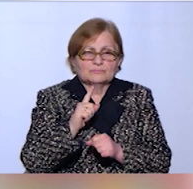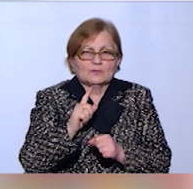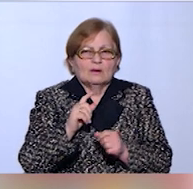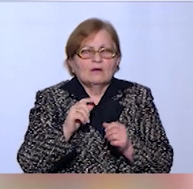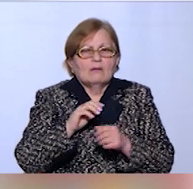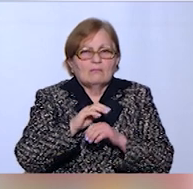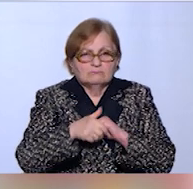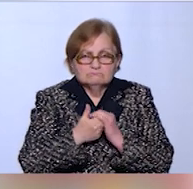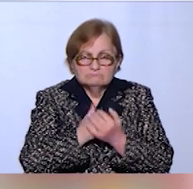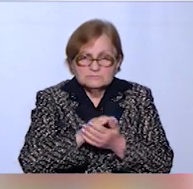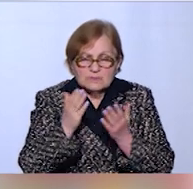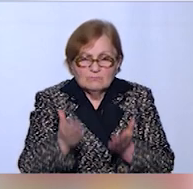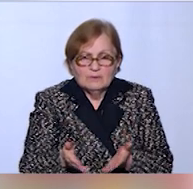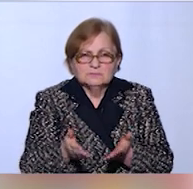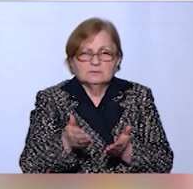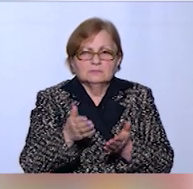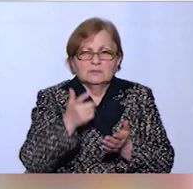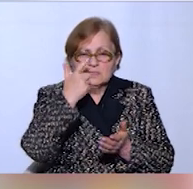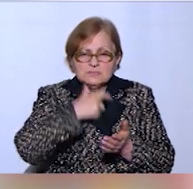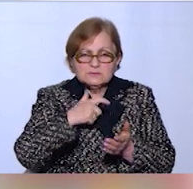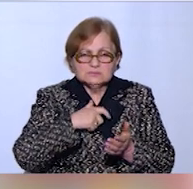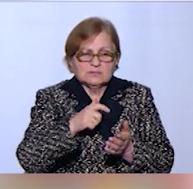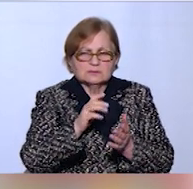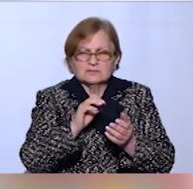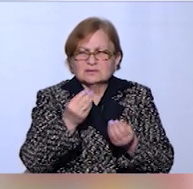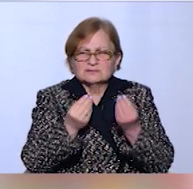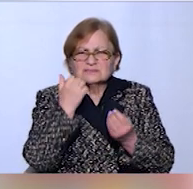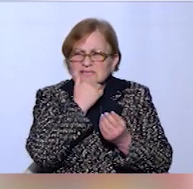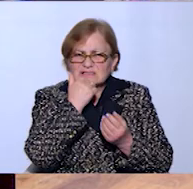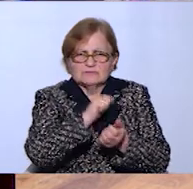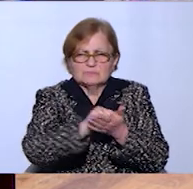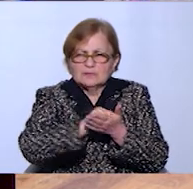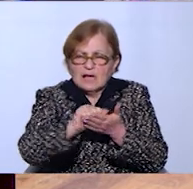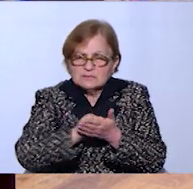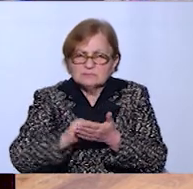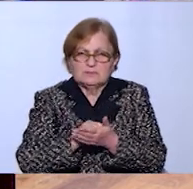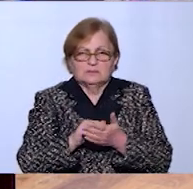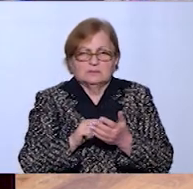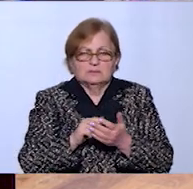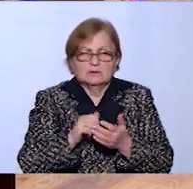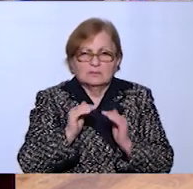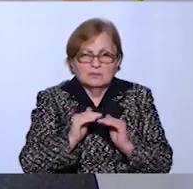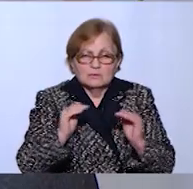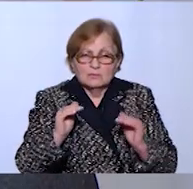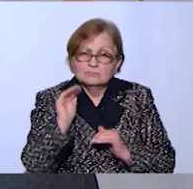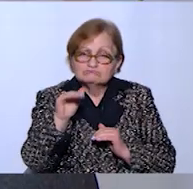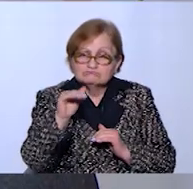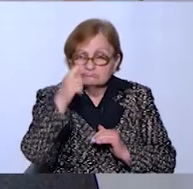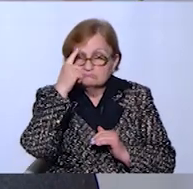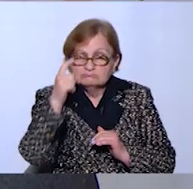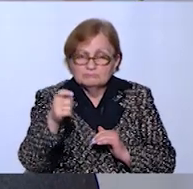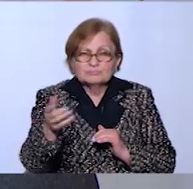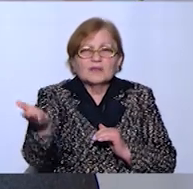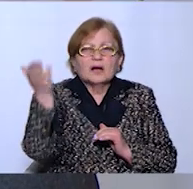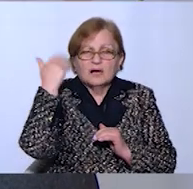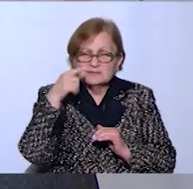ამას ვუხსნით სხვადასხვა სურათების გამოყენებით და ძალიან კარგი რესურსები არსებობს ნახატების სახით